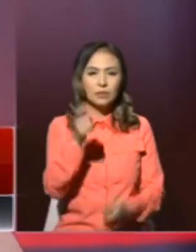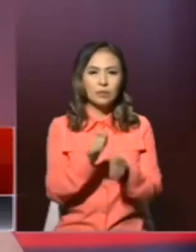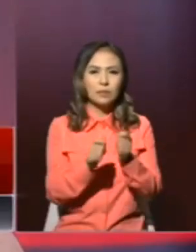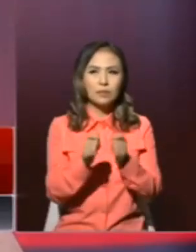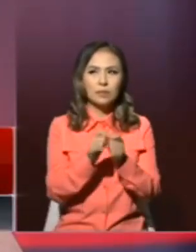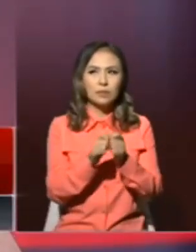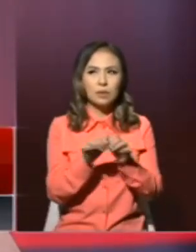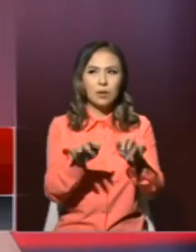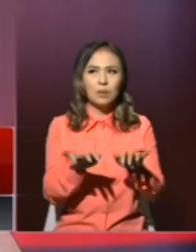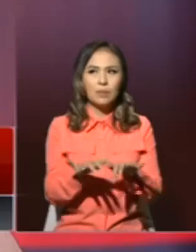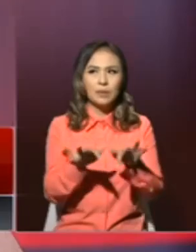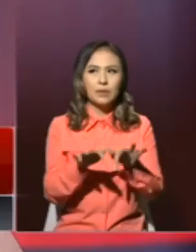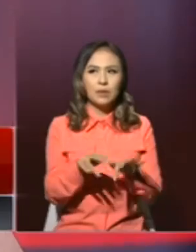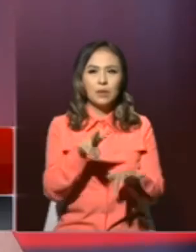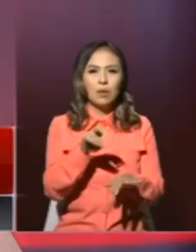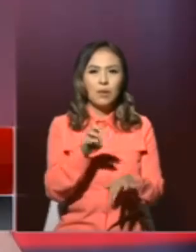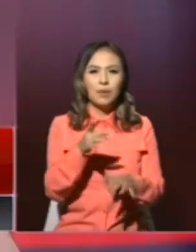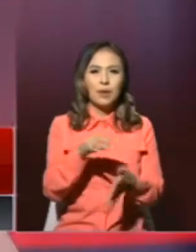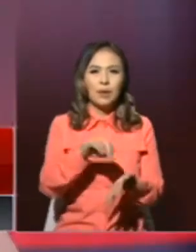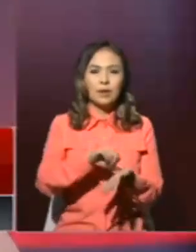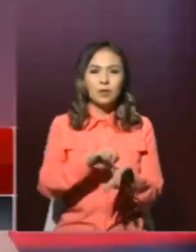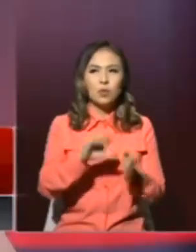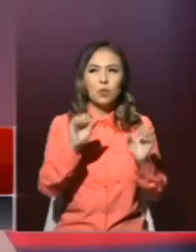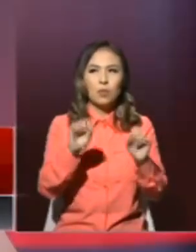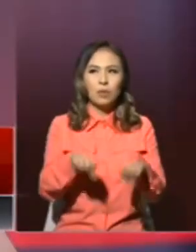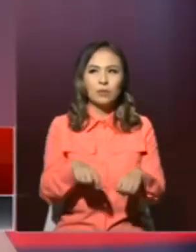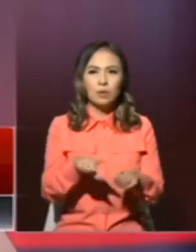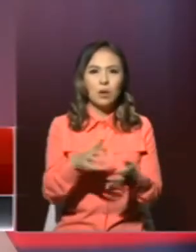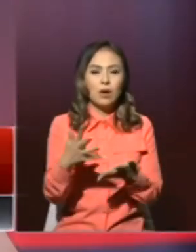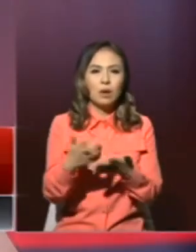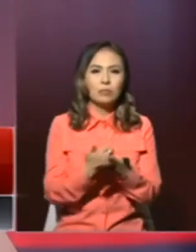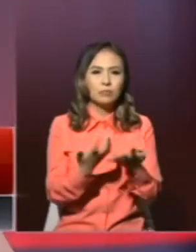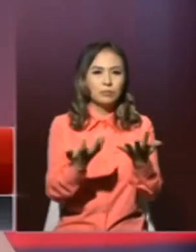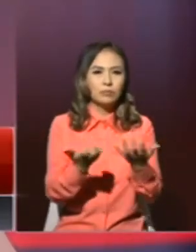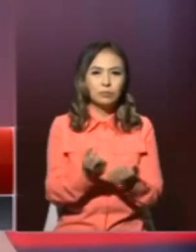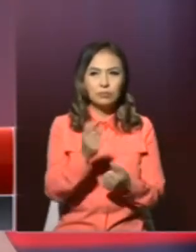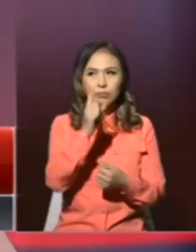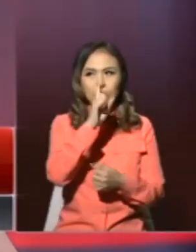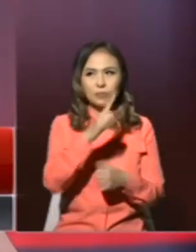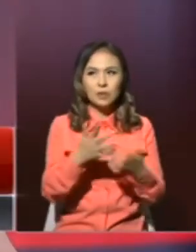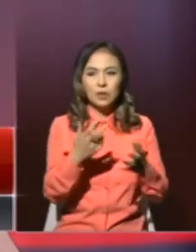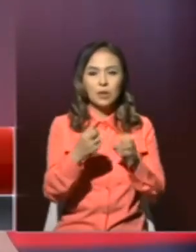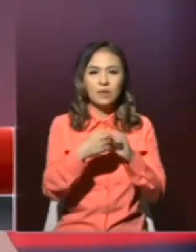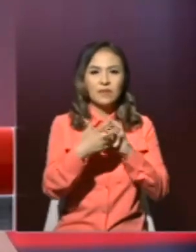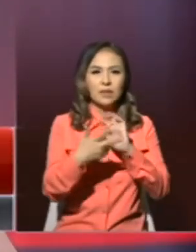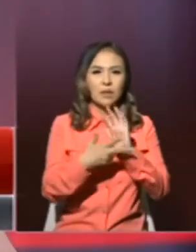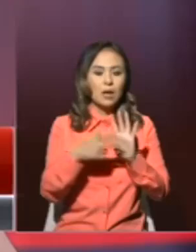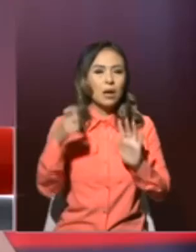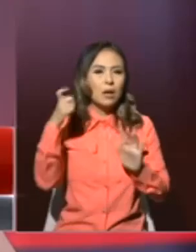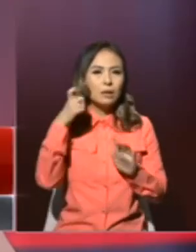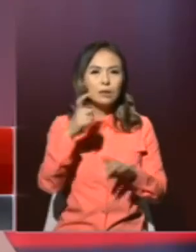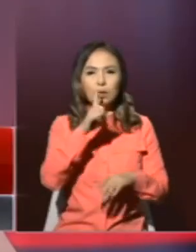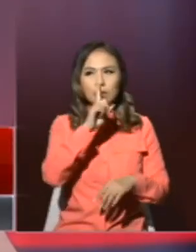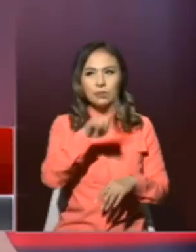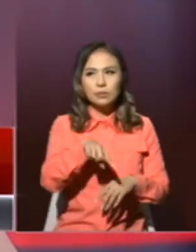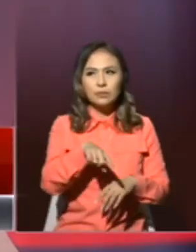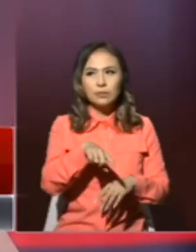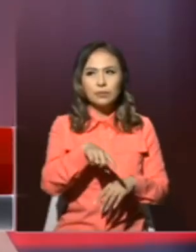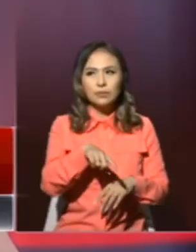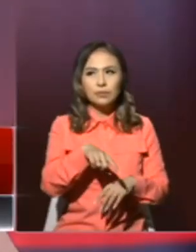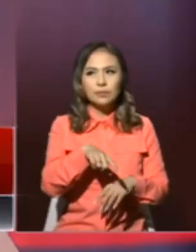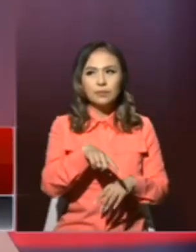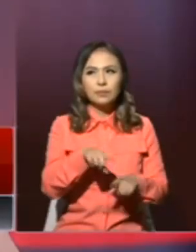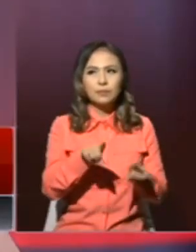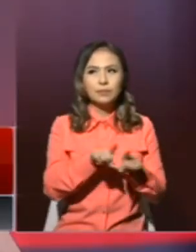немесе компьютермен лотереяға қатыса алады, бірақ ол өз ұтысын ала алмайды, егер ол 18 жасқа толмаған болса. Өзінің ағасын.